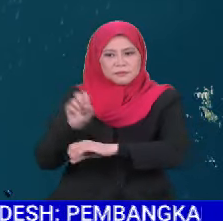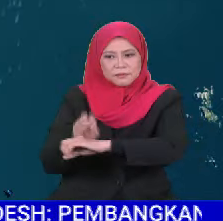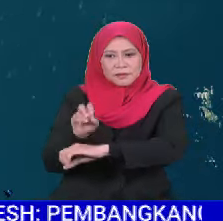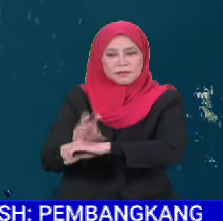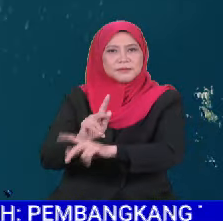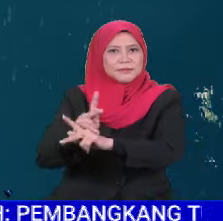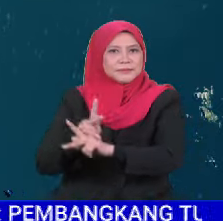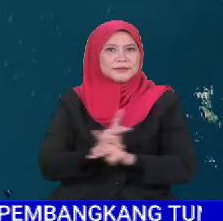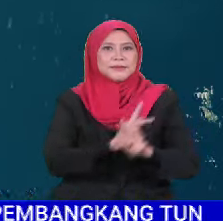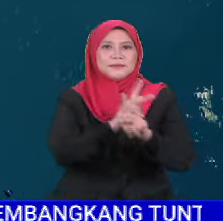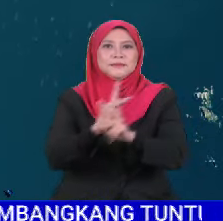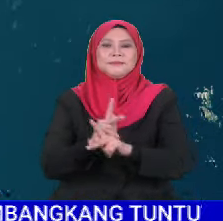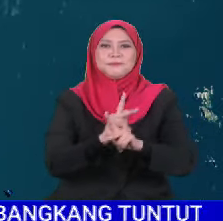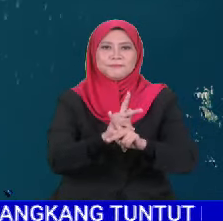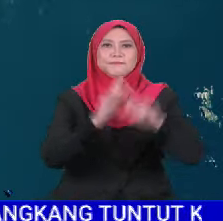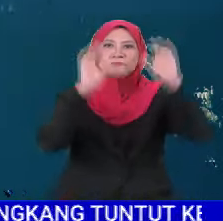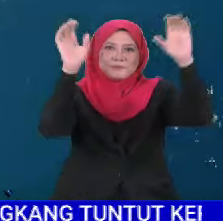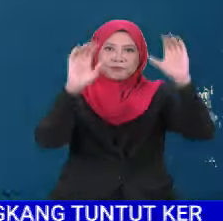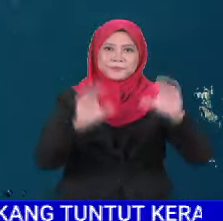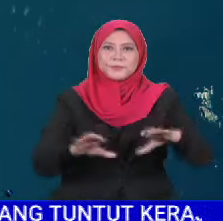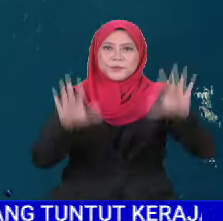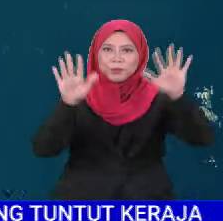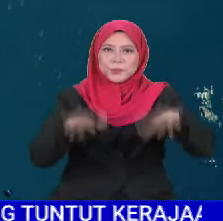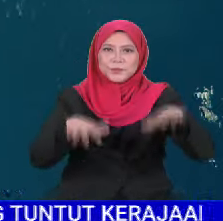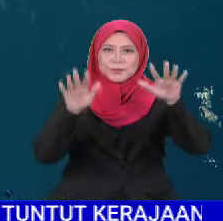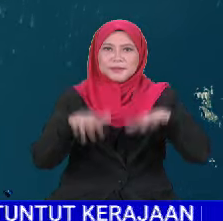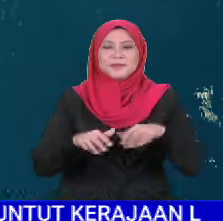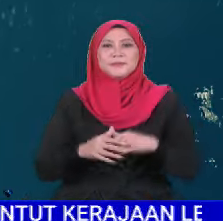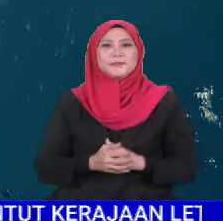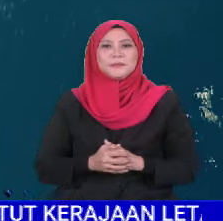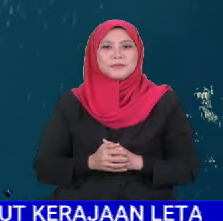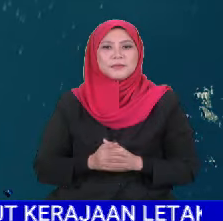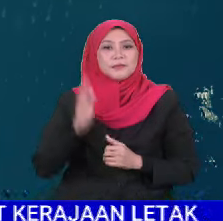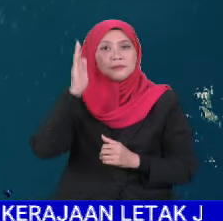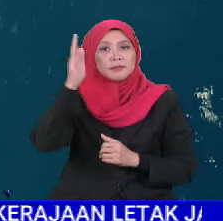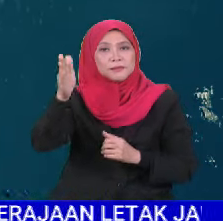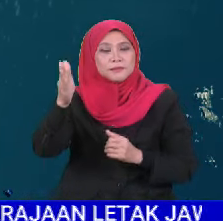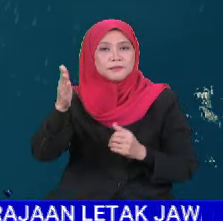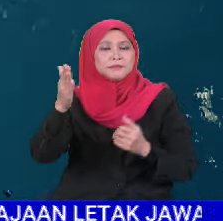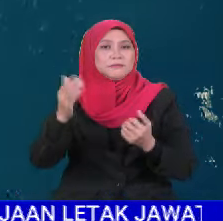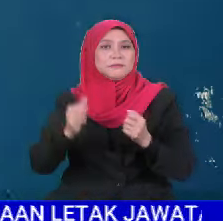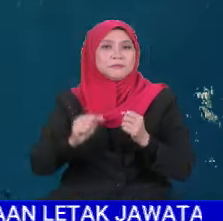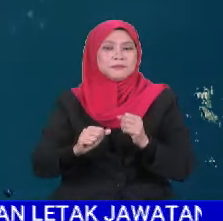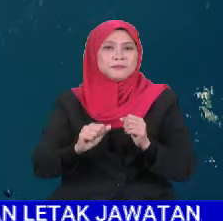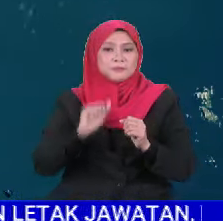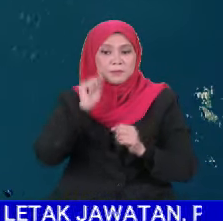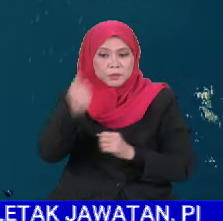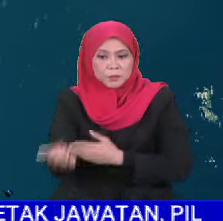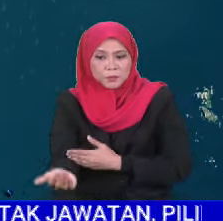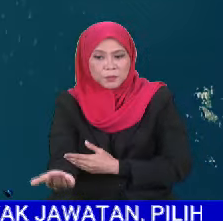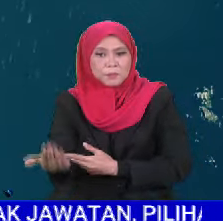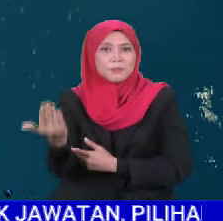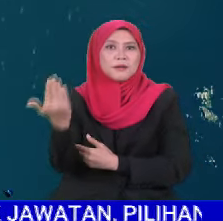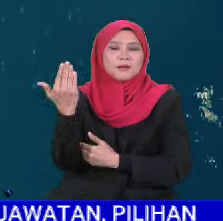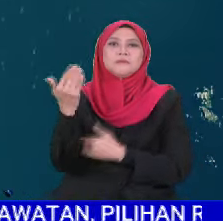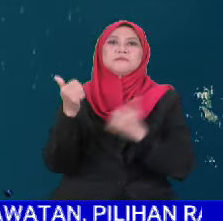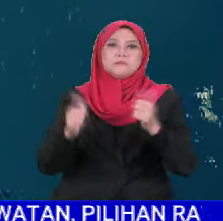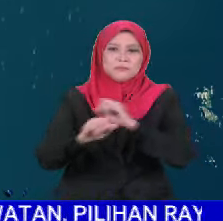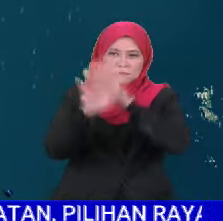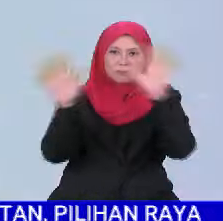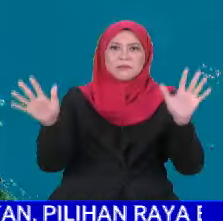berwaspada dengan keadaan cuaca tersebut. Namun begitu, keadaan cuaca dijangka akan bertambah baik menjelang keesokan harinya.